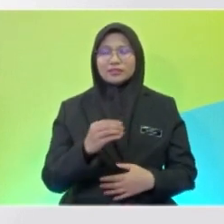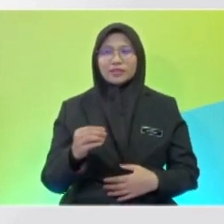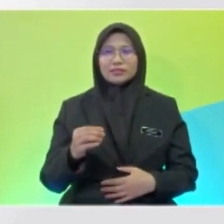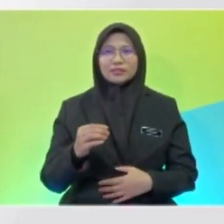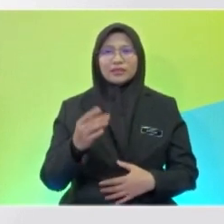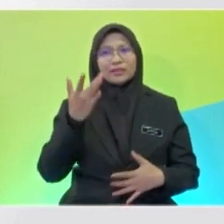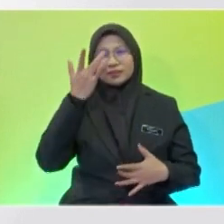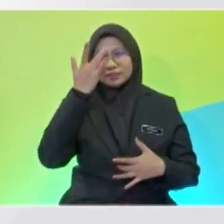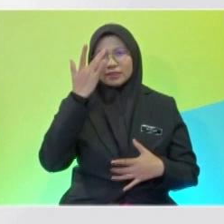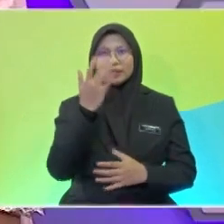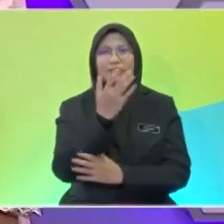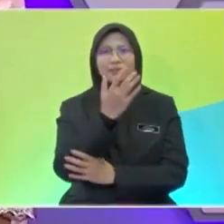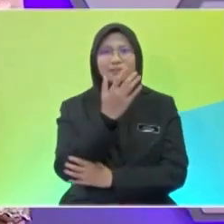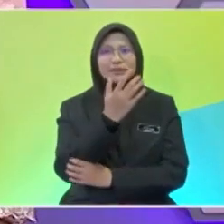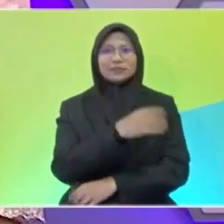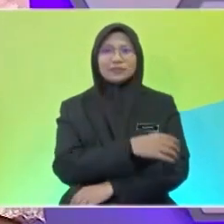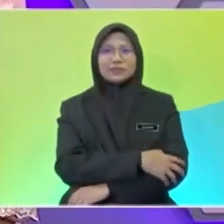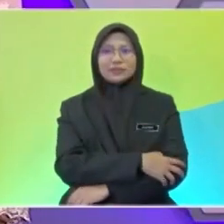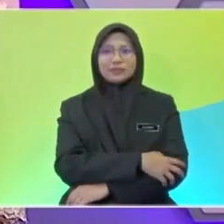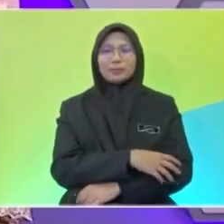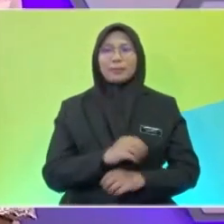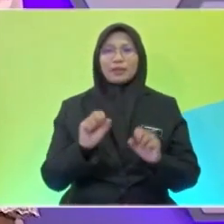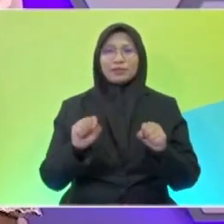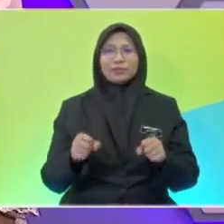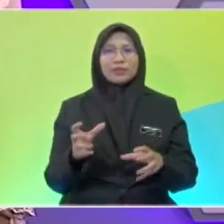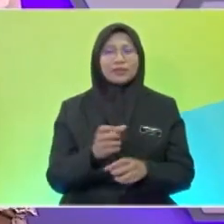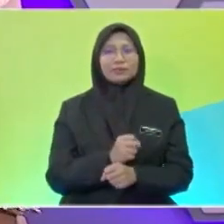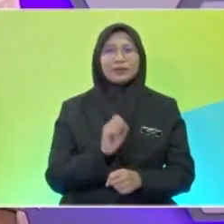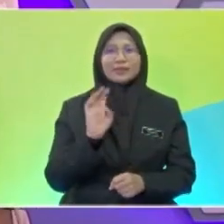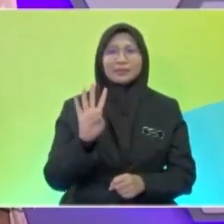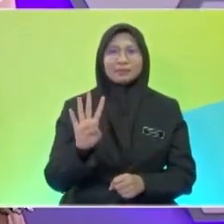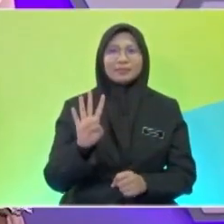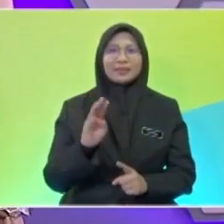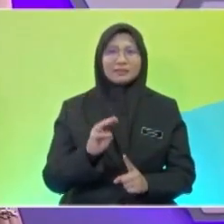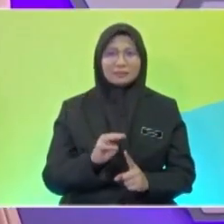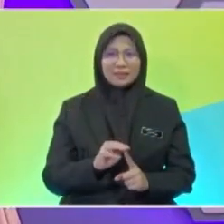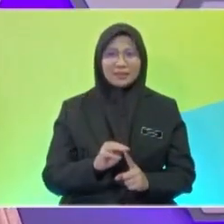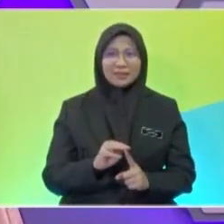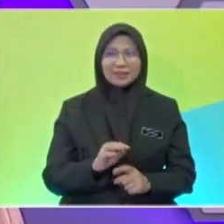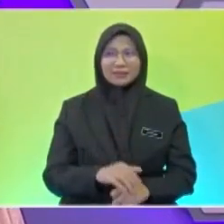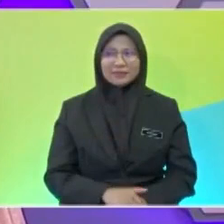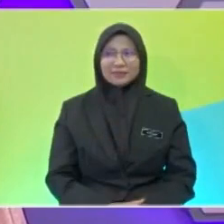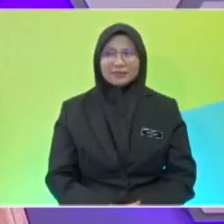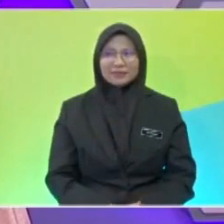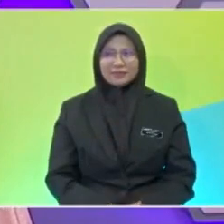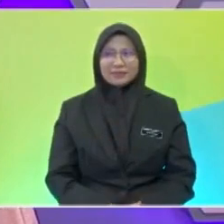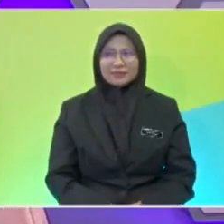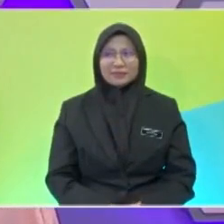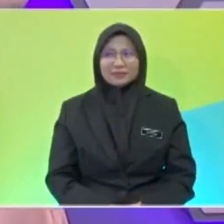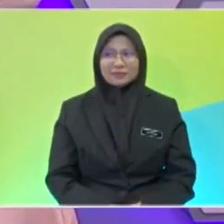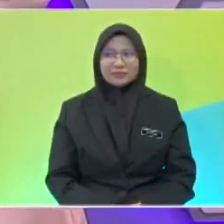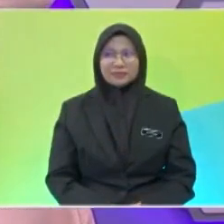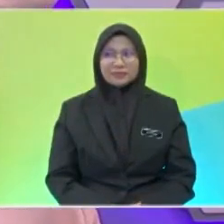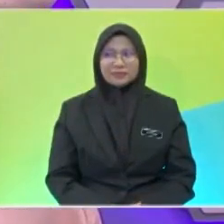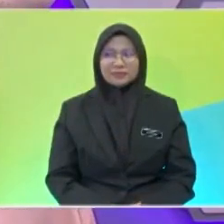yang calon bule kamu ke kain dan bully dapat mereka Oke kemudian seterusnya kita pergi